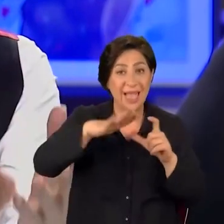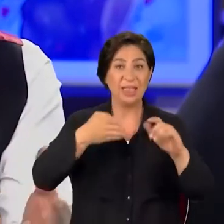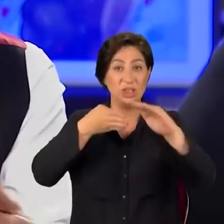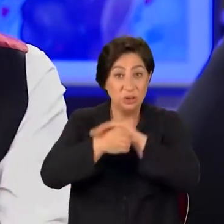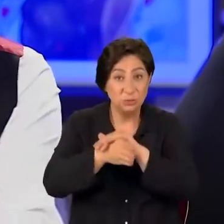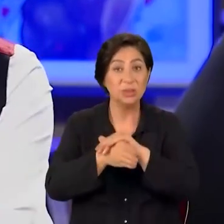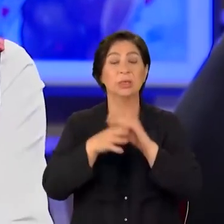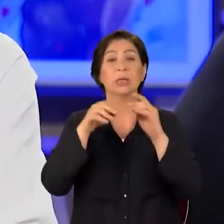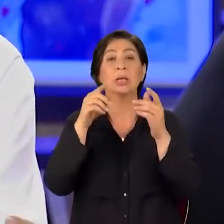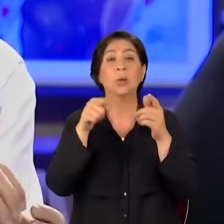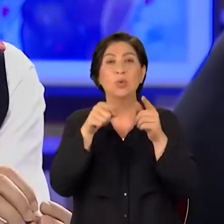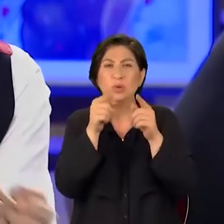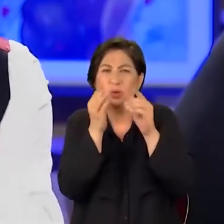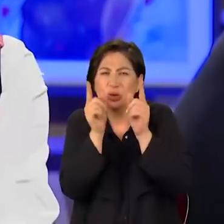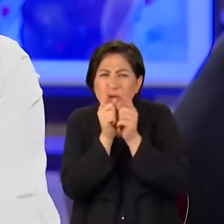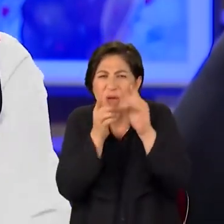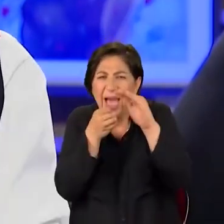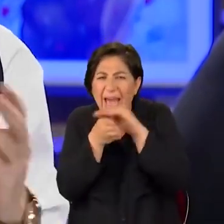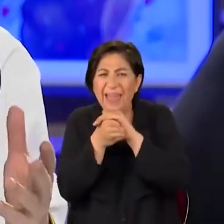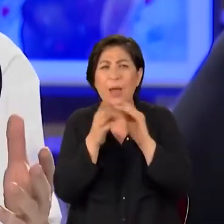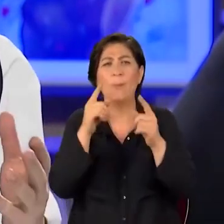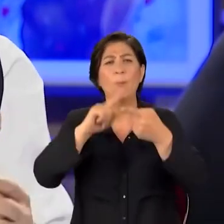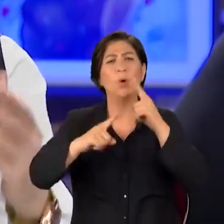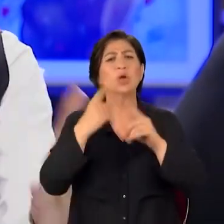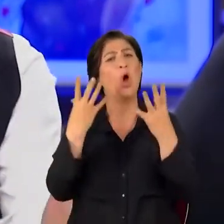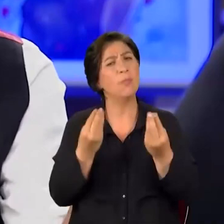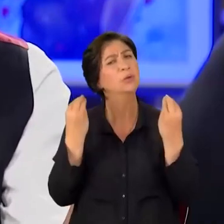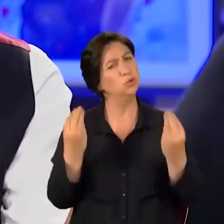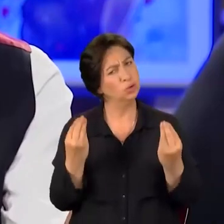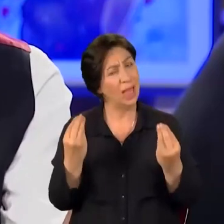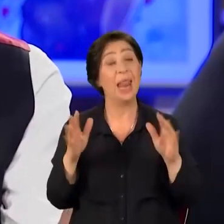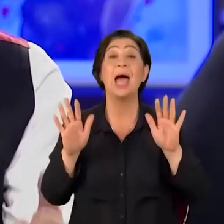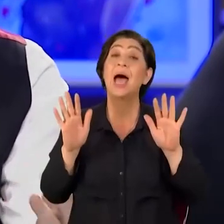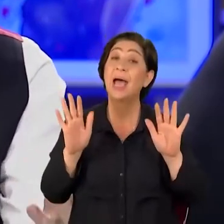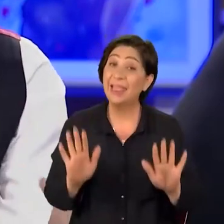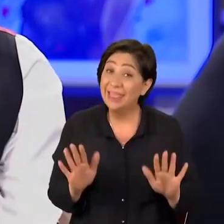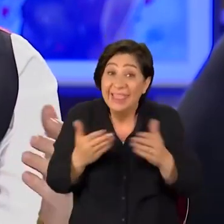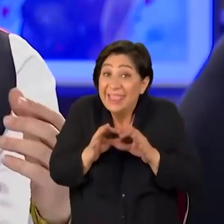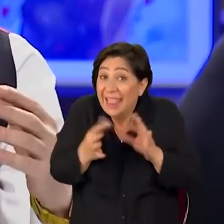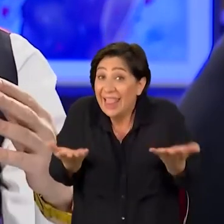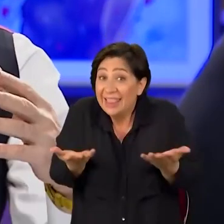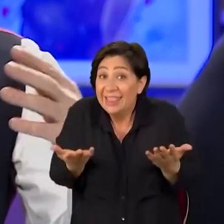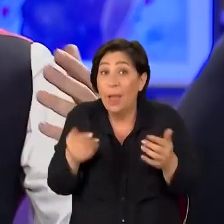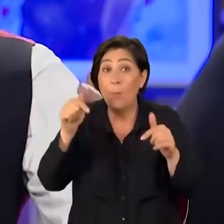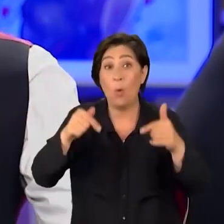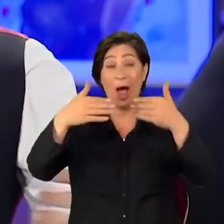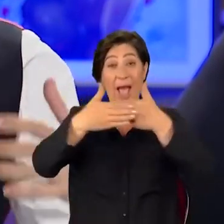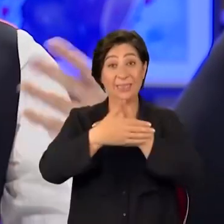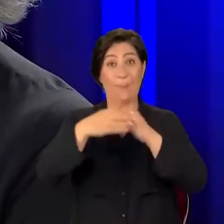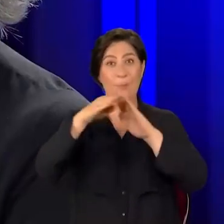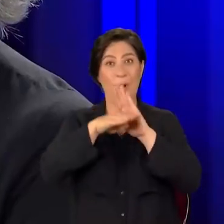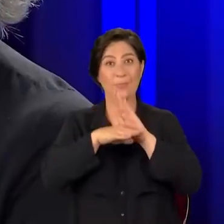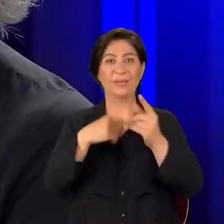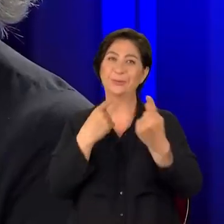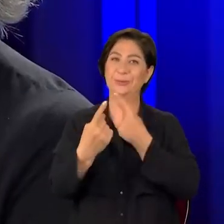girişimcilik. Biraz önce hemen daha bu küçük arada bize dedin ki politik olmak güzel bir şey. Çünkü bu